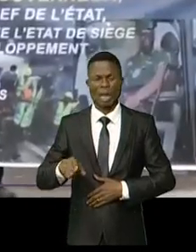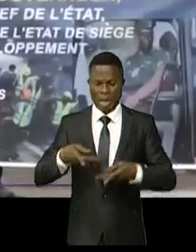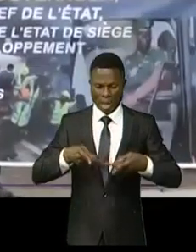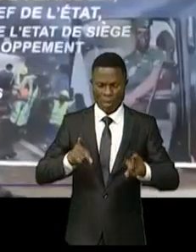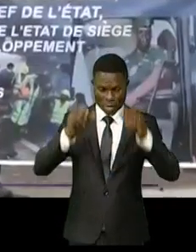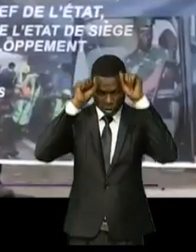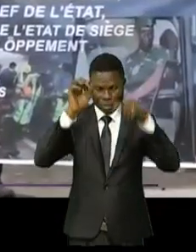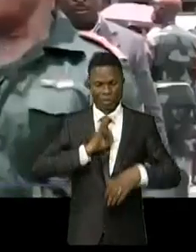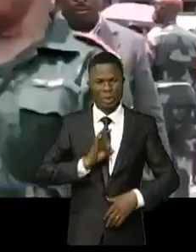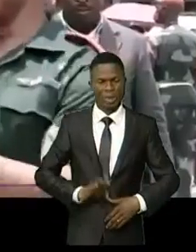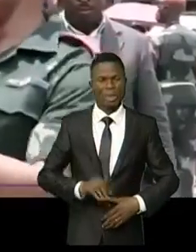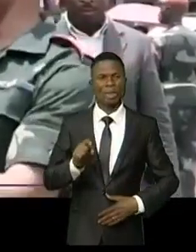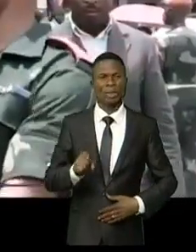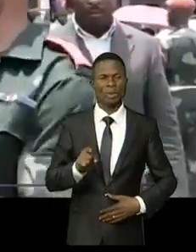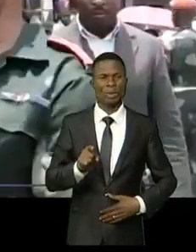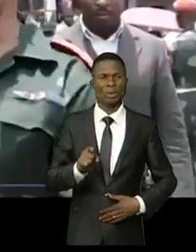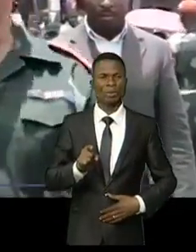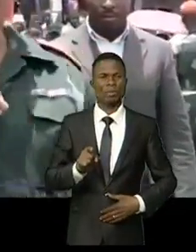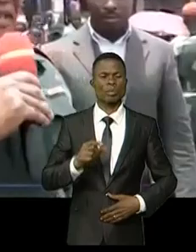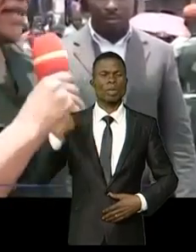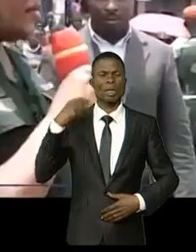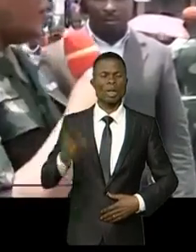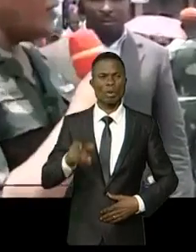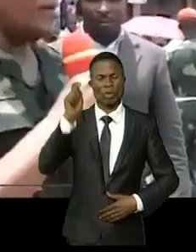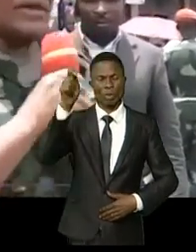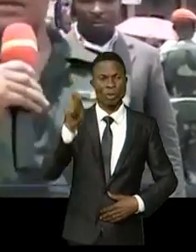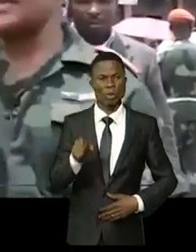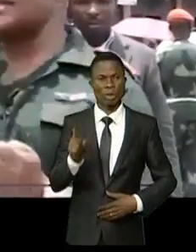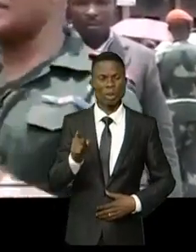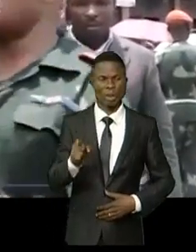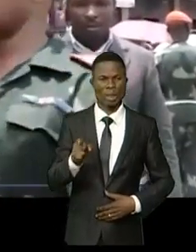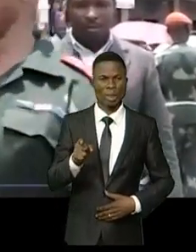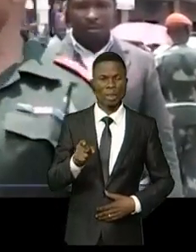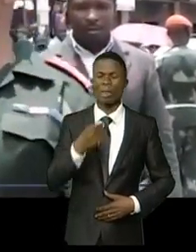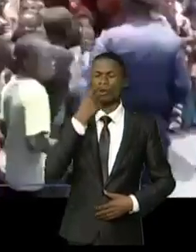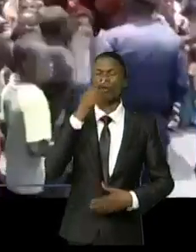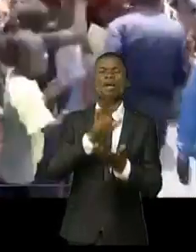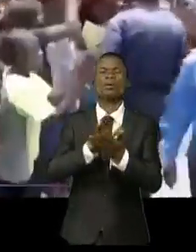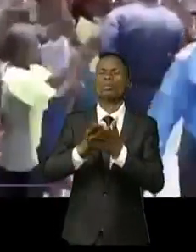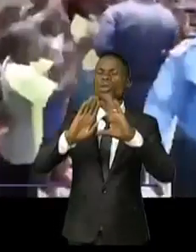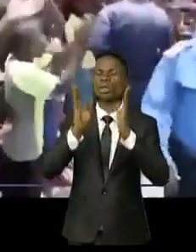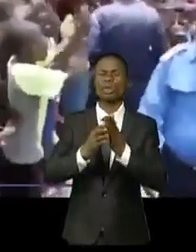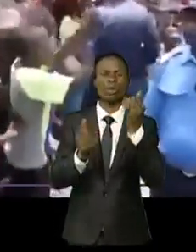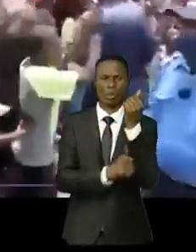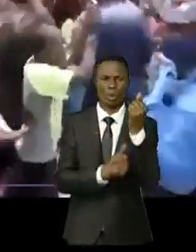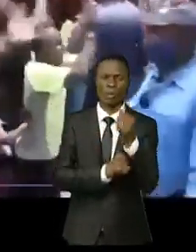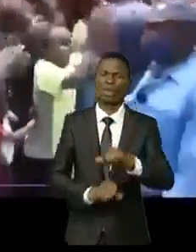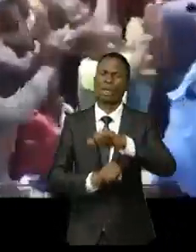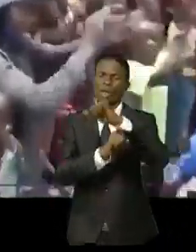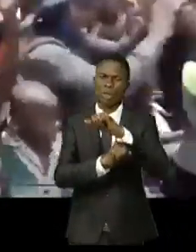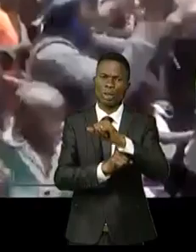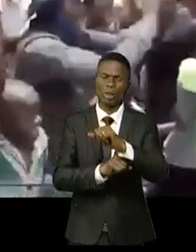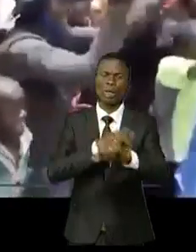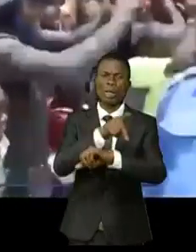l'État, Félix-Antoine Tshisekedi Tshilombo, le gouverneur Constant Ndima Kangba a remercié toute la population qui les accompagne en